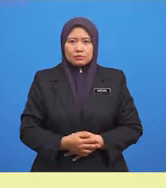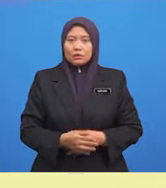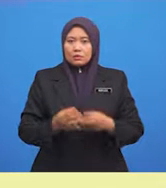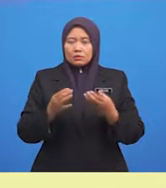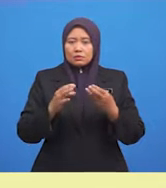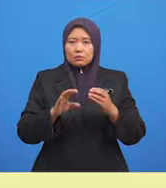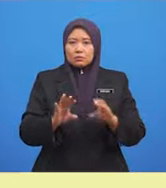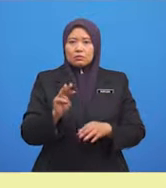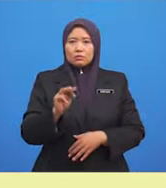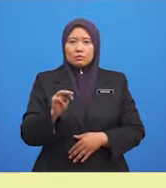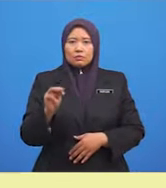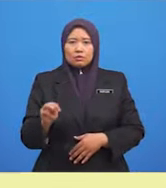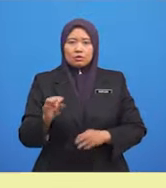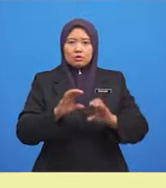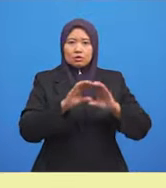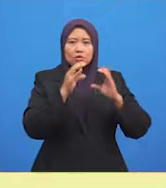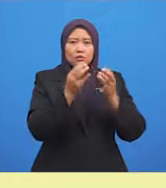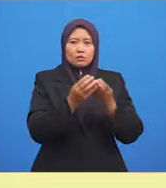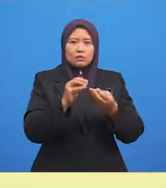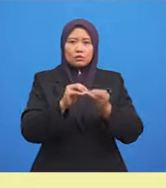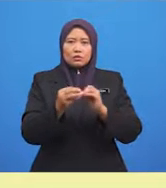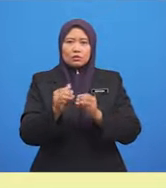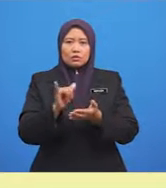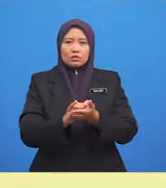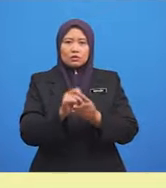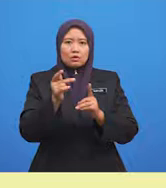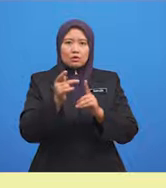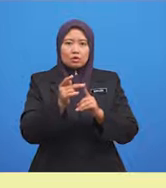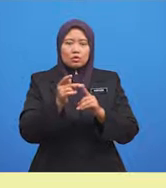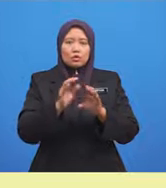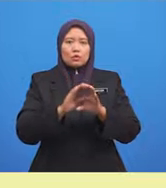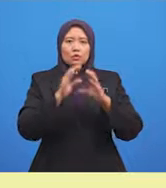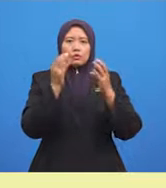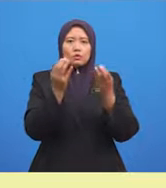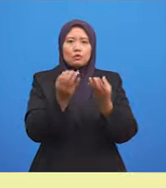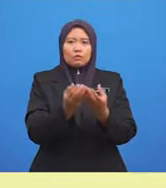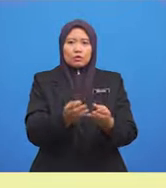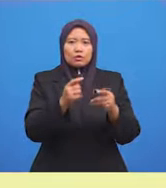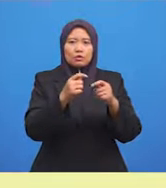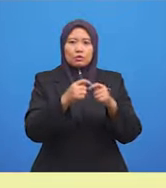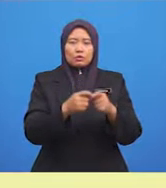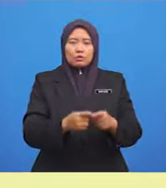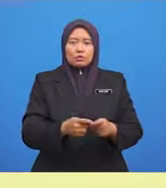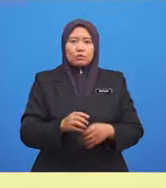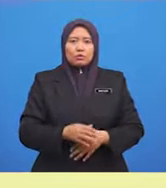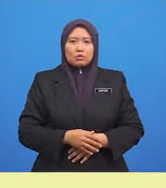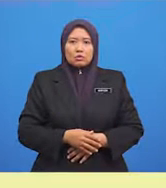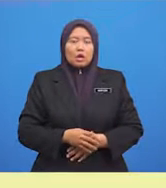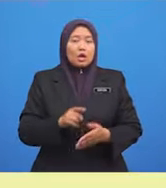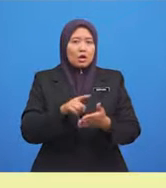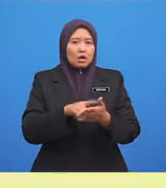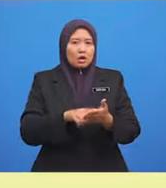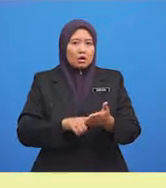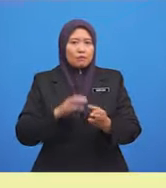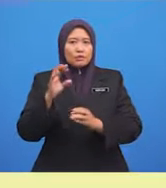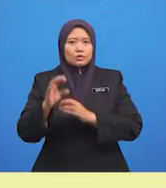Cuba murid-murid kelaskan nombor tersebut kepada kumpulan tertentu. Apakah